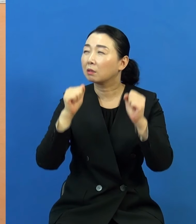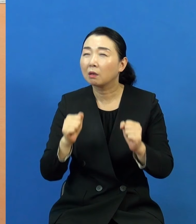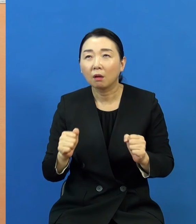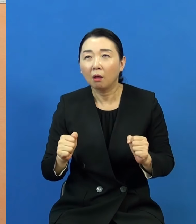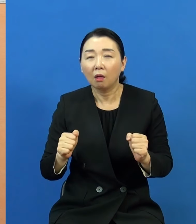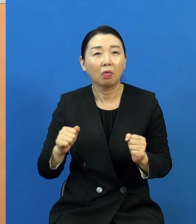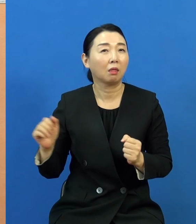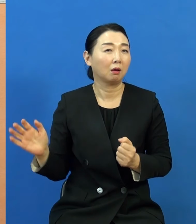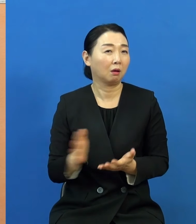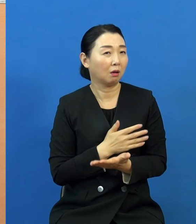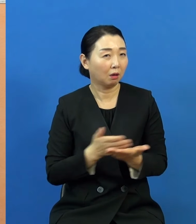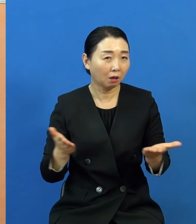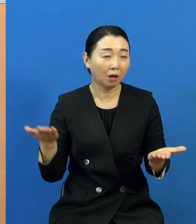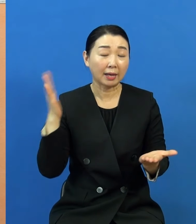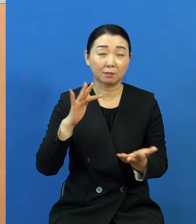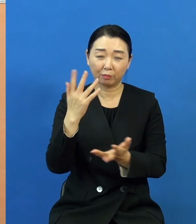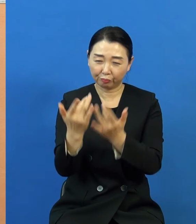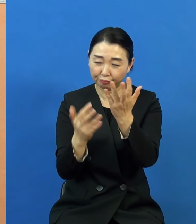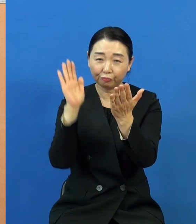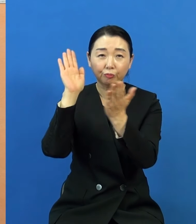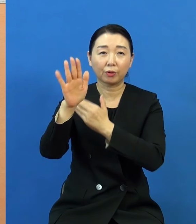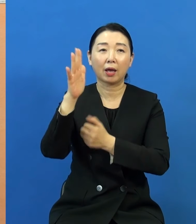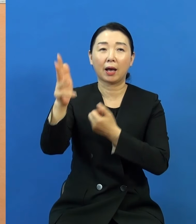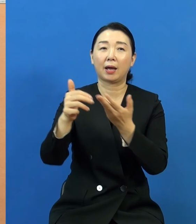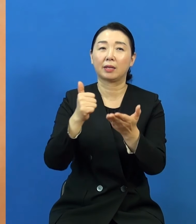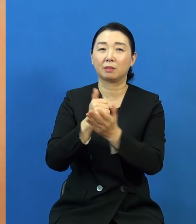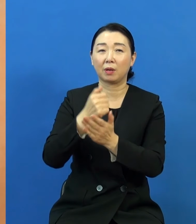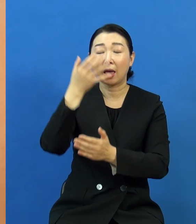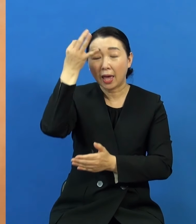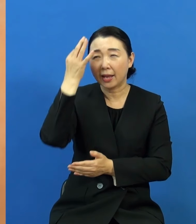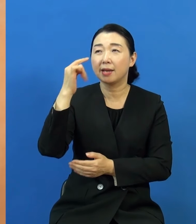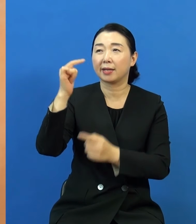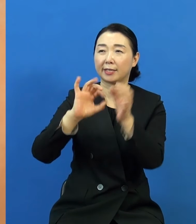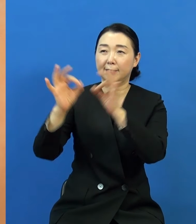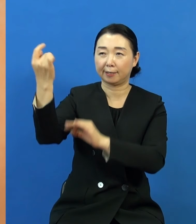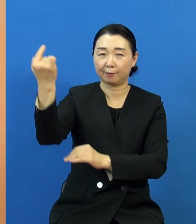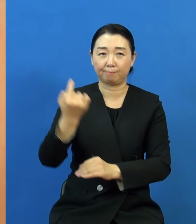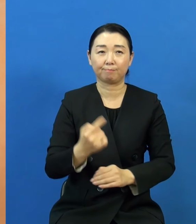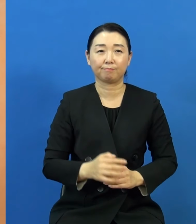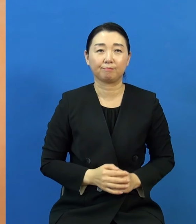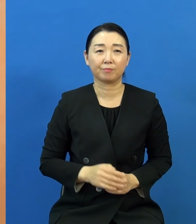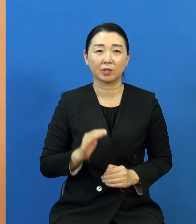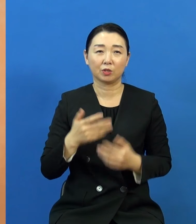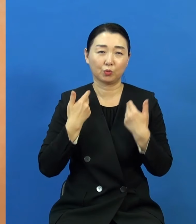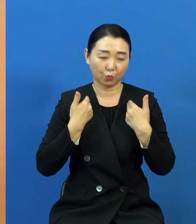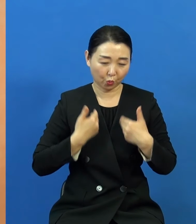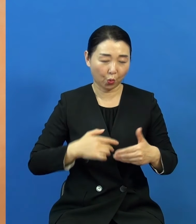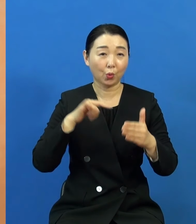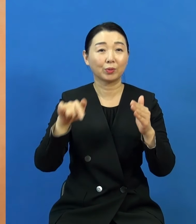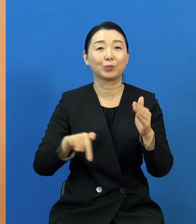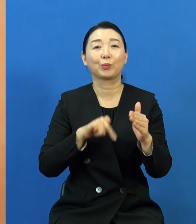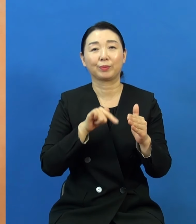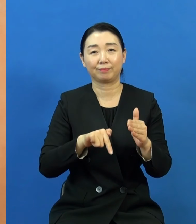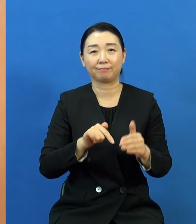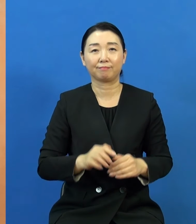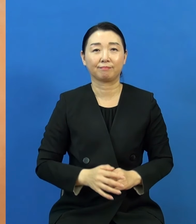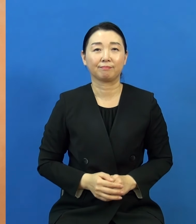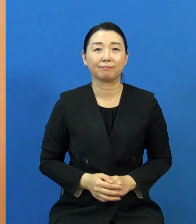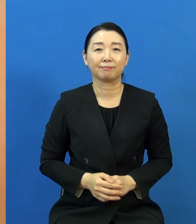그 불 후에 하나님은 엘리야에게 찾아오시죠. 그 고요 속에서 말입니다.